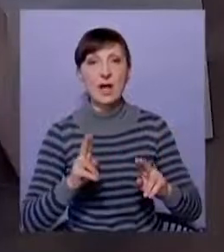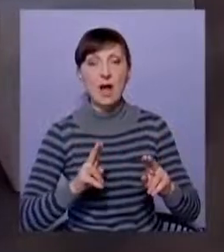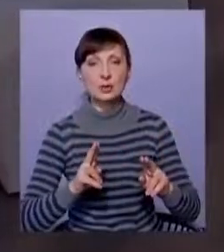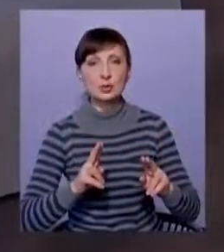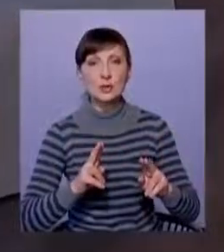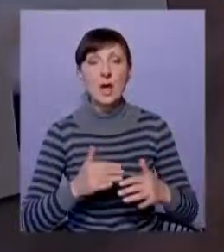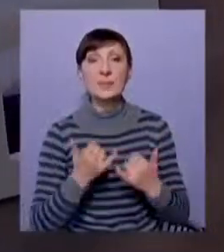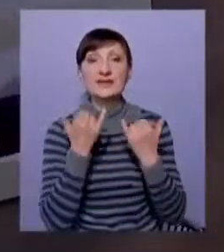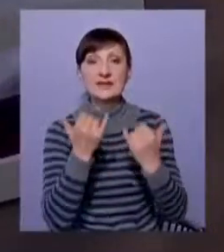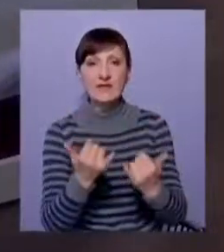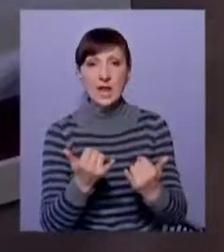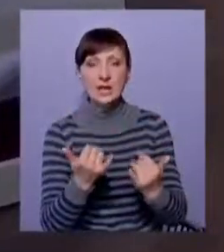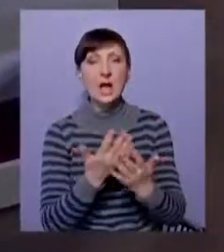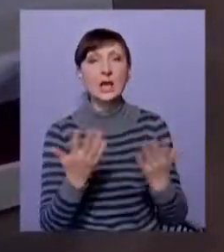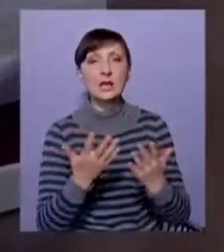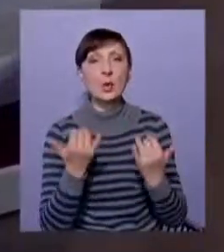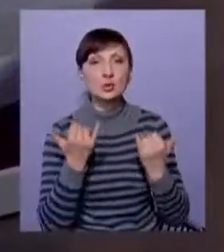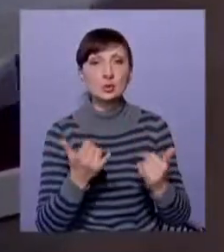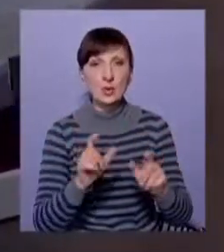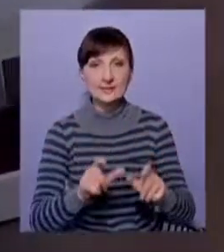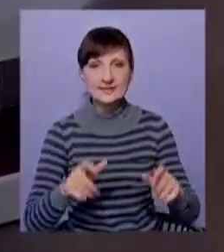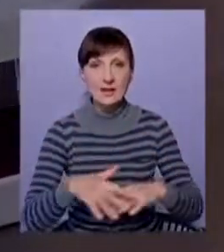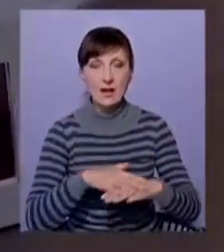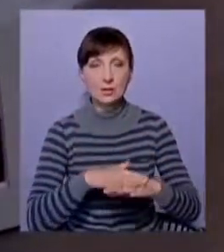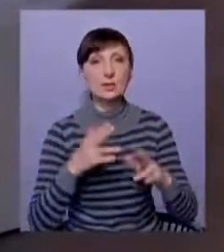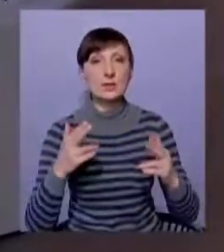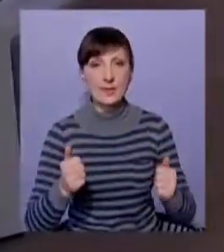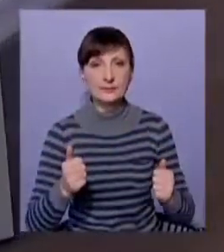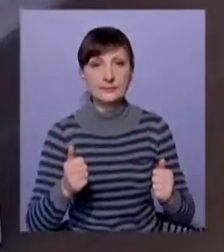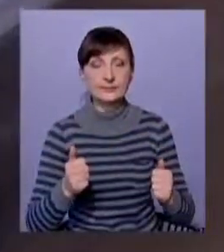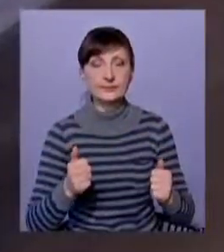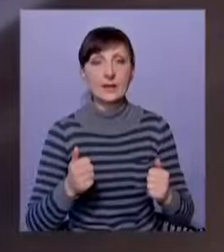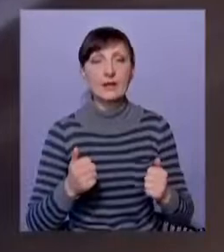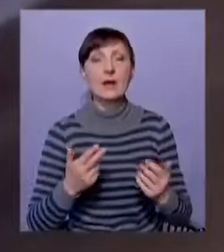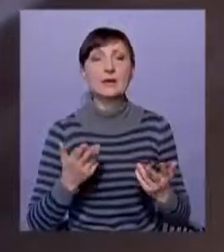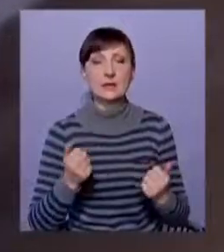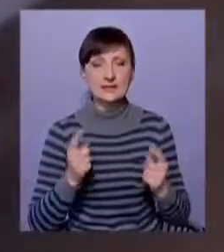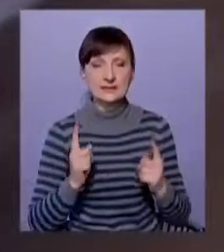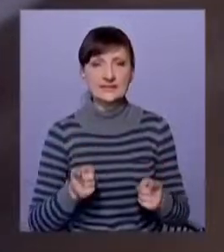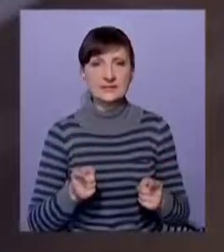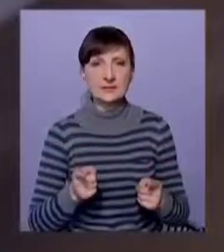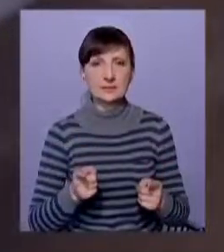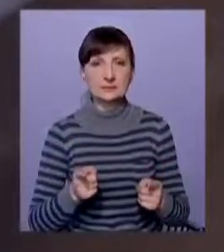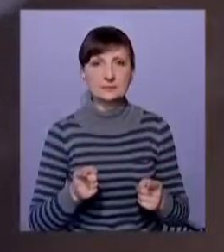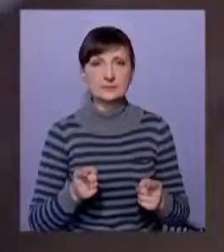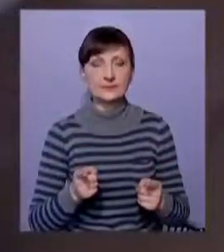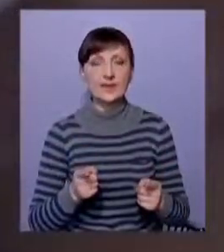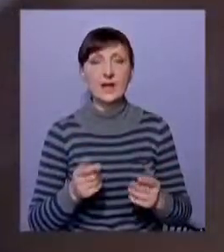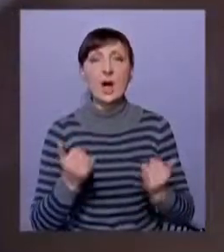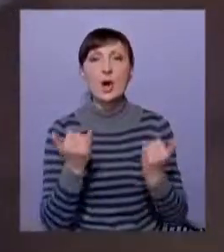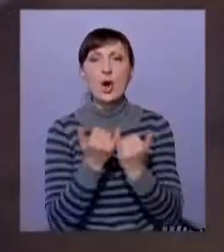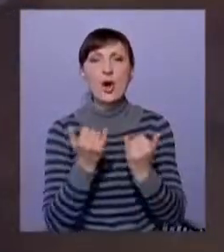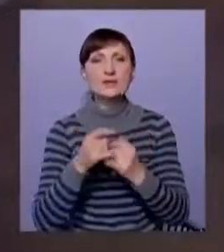стандарту предоставления, да, вот каких-то услуг населению. Верно ли это? Действительно, это так. Гости